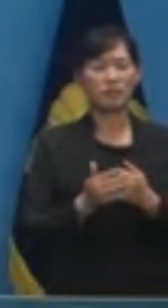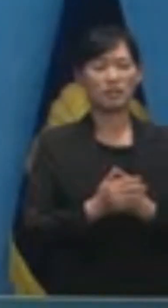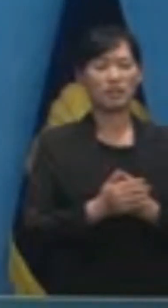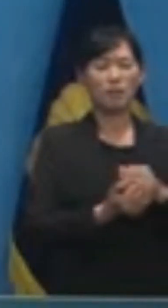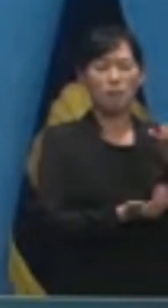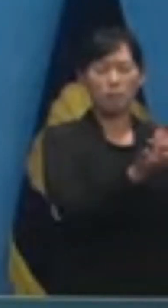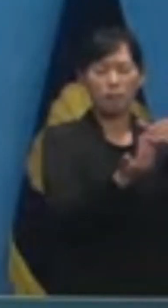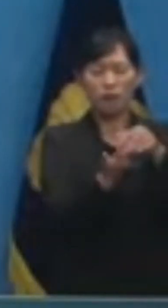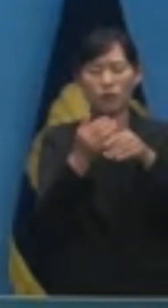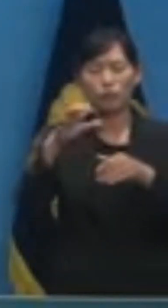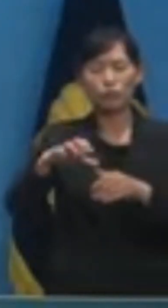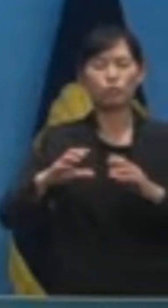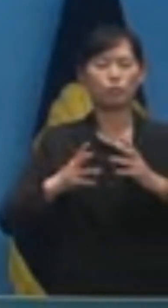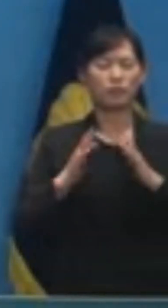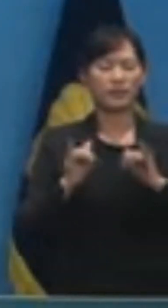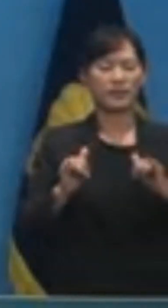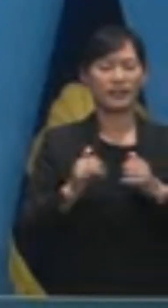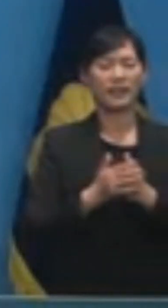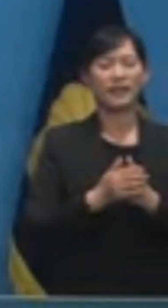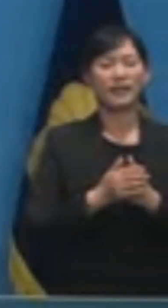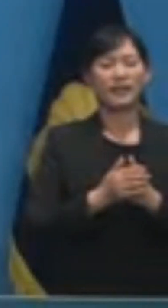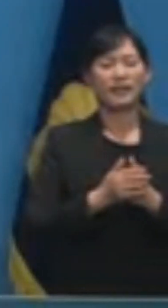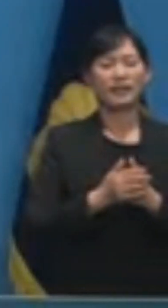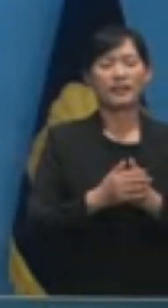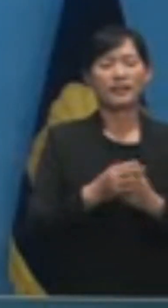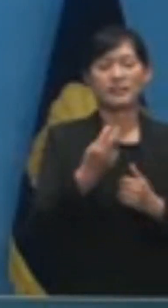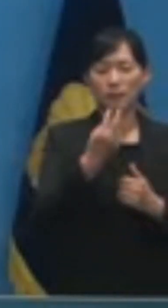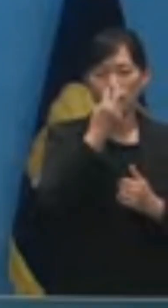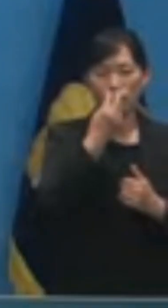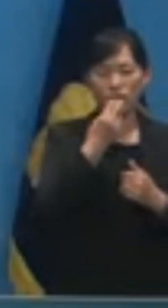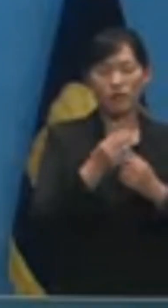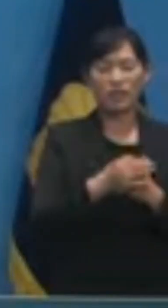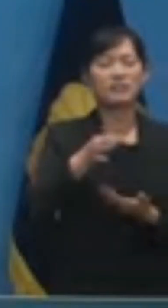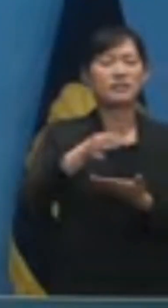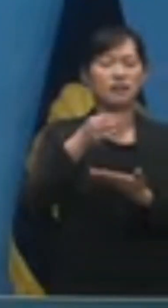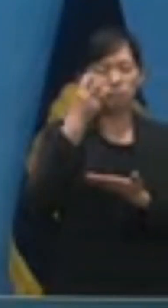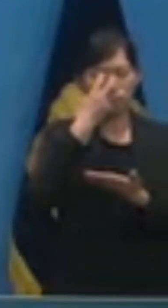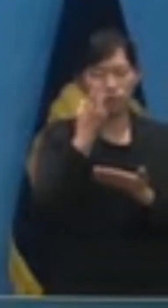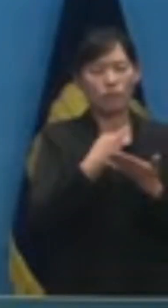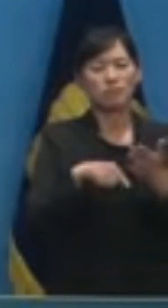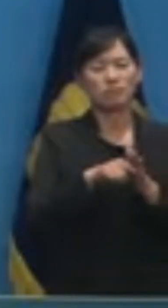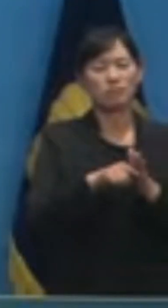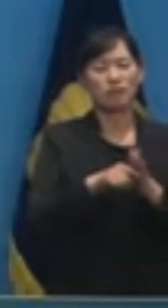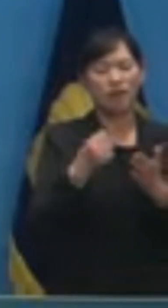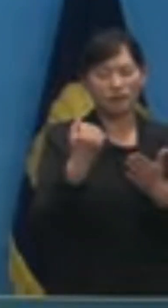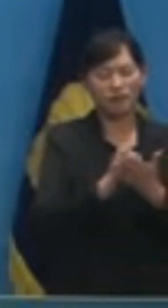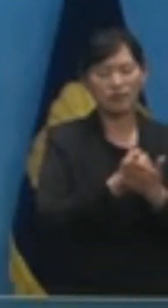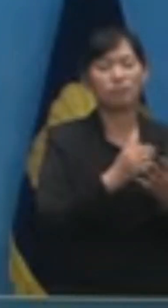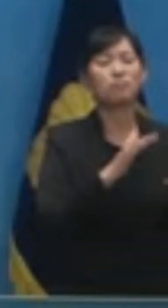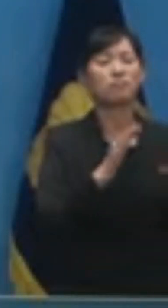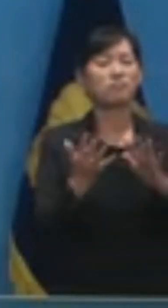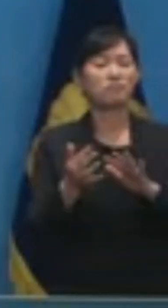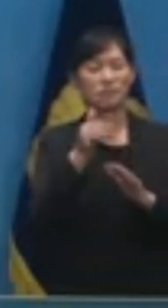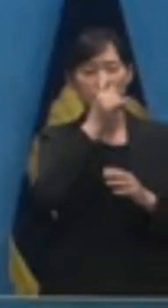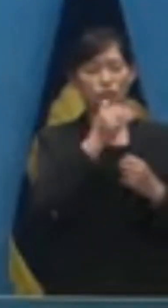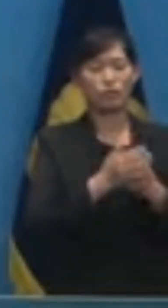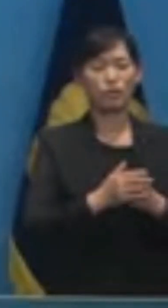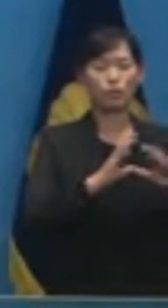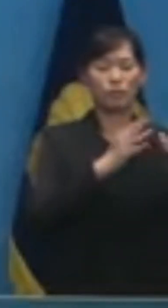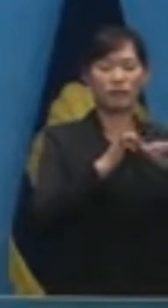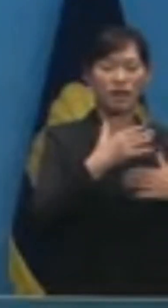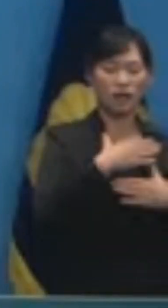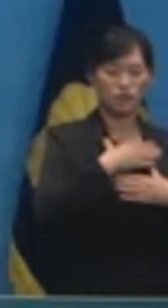국민의 생명과 재산을 지키다 안타까운 희생을 하고 있습니다. 국민의 안전을